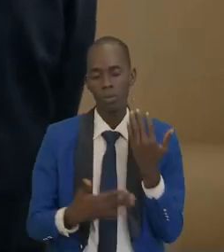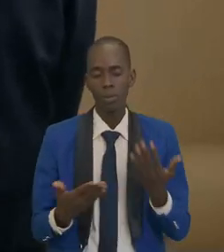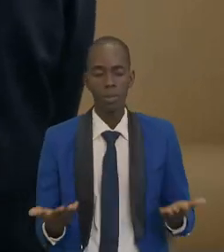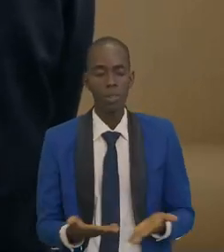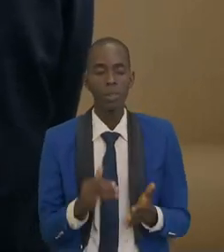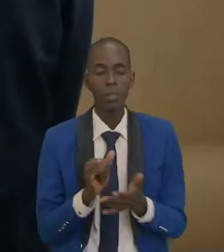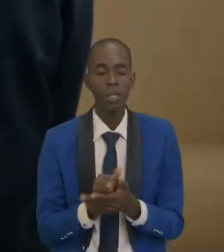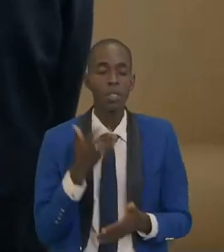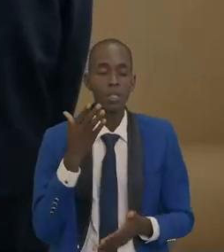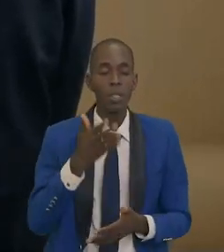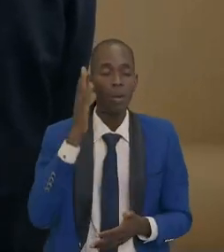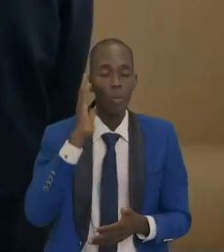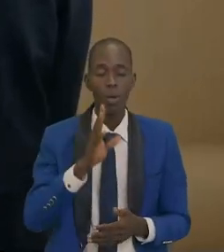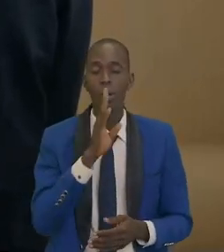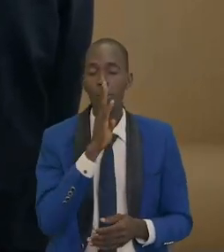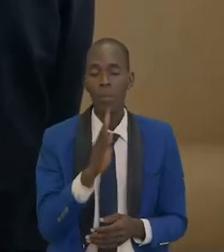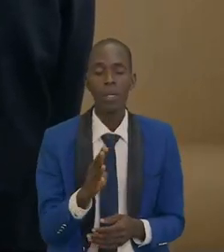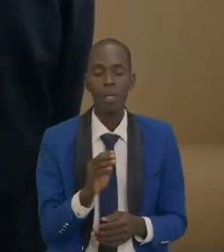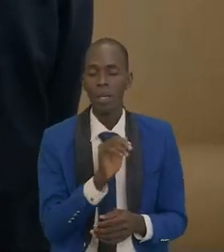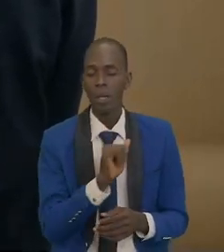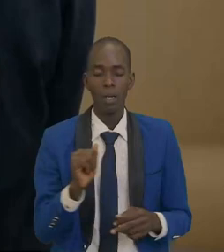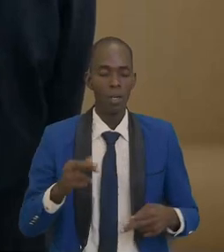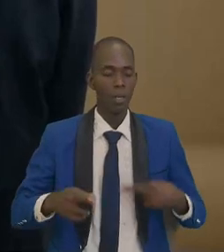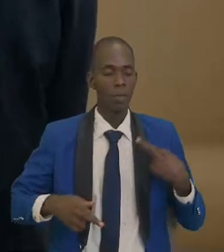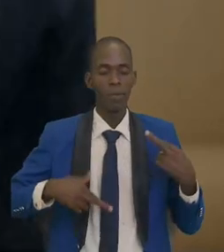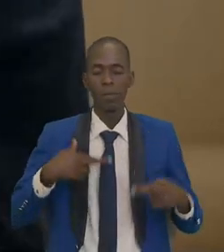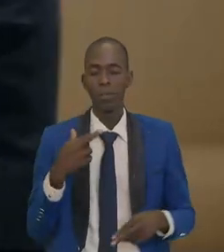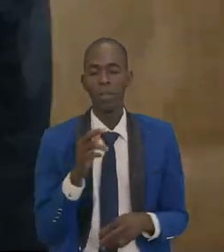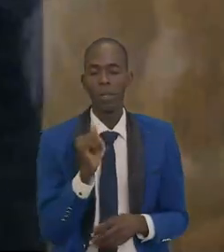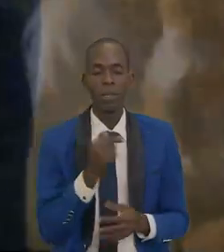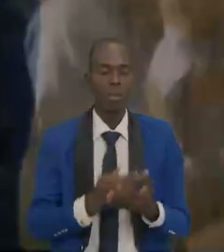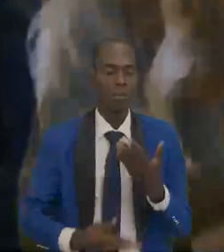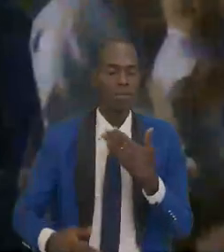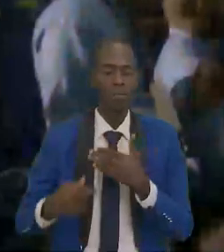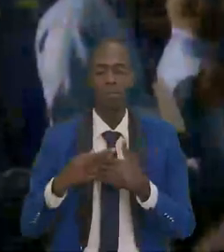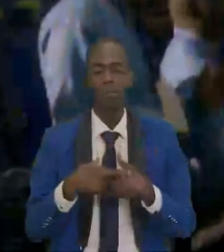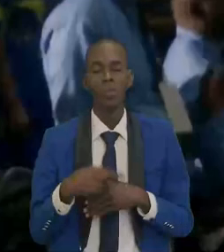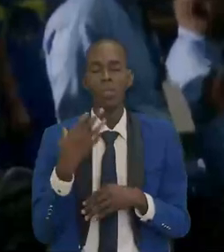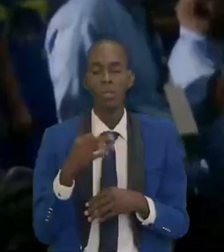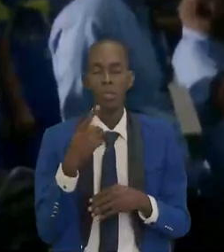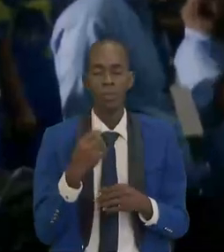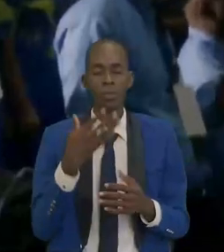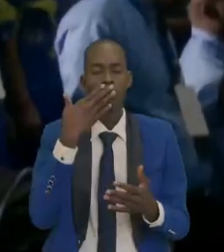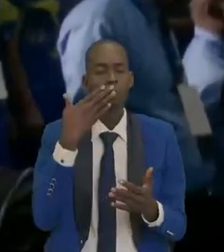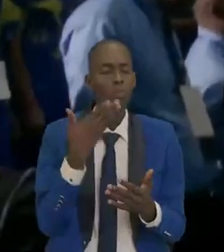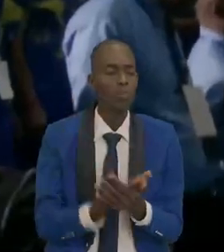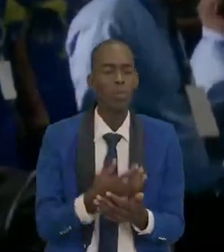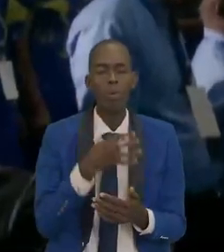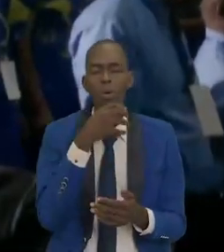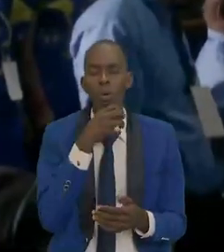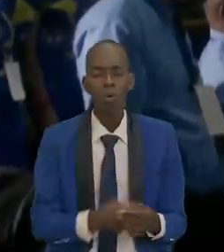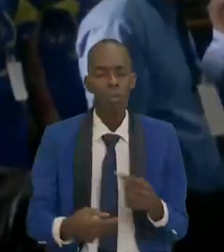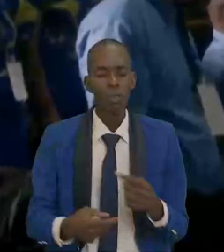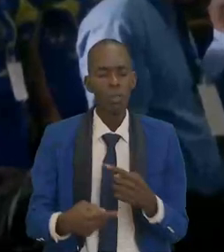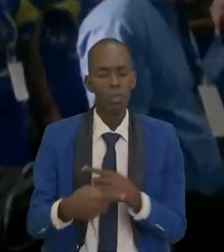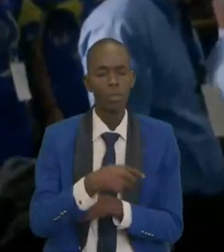qu'il y ait un réveil, une restauration des beaux vieux jours de